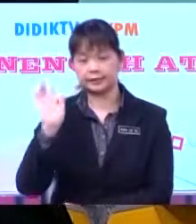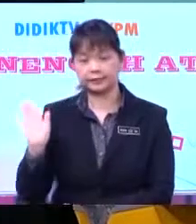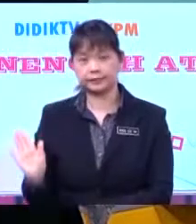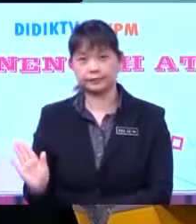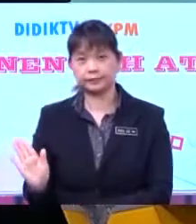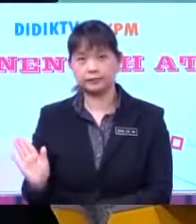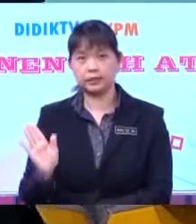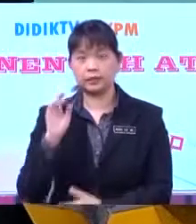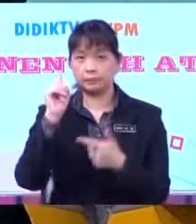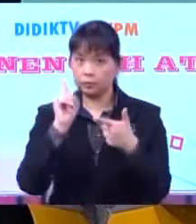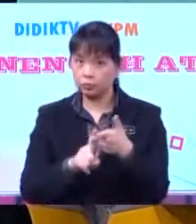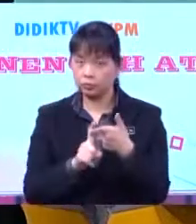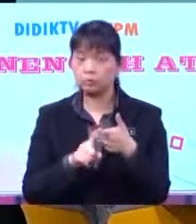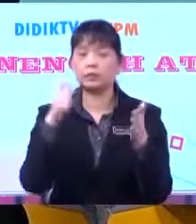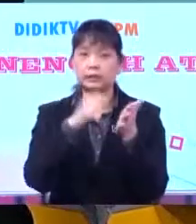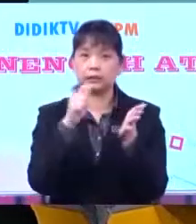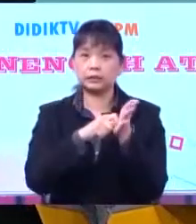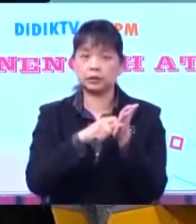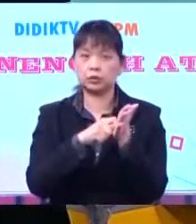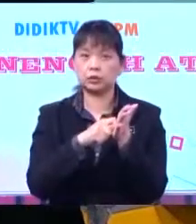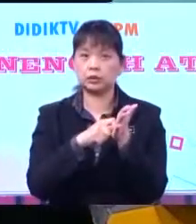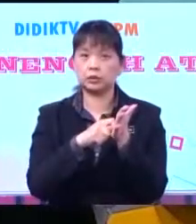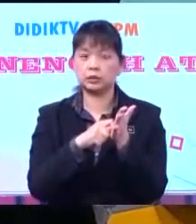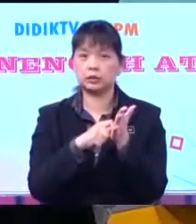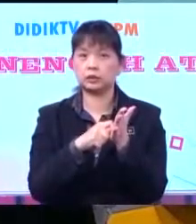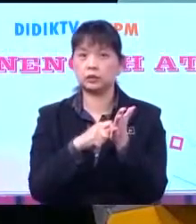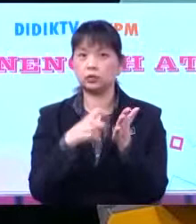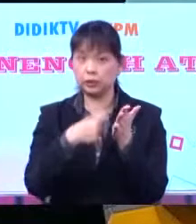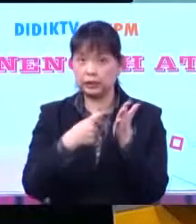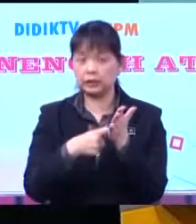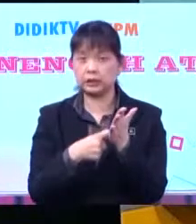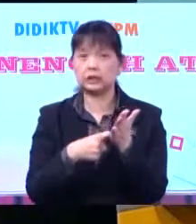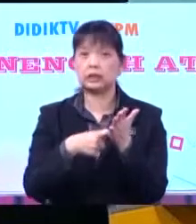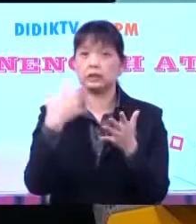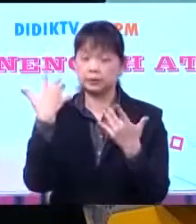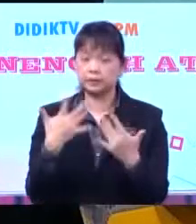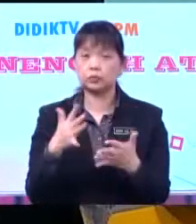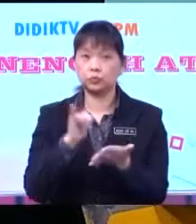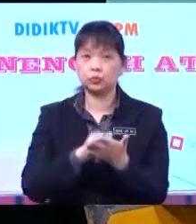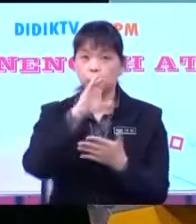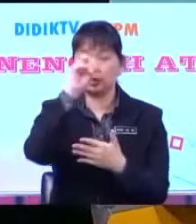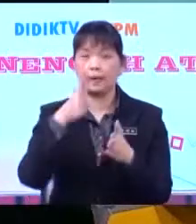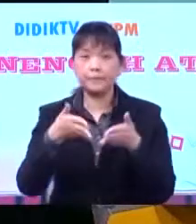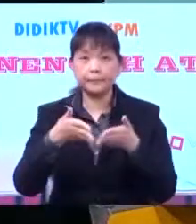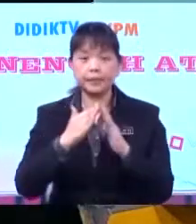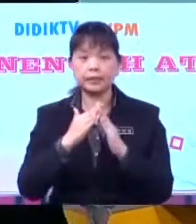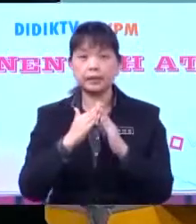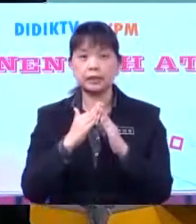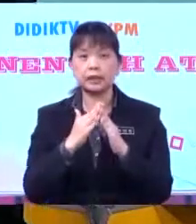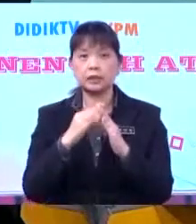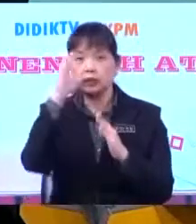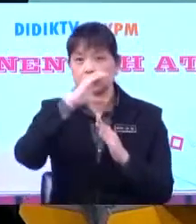yang kedua kadar cukainya ialah 28 yang sholeh minta elah cari bahaya juga itu